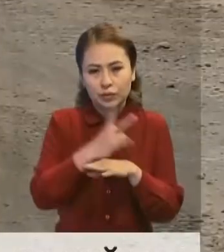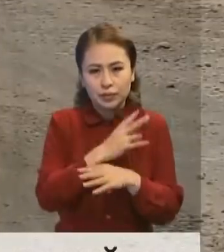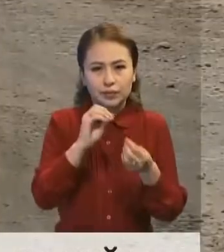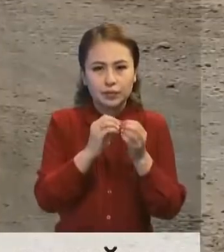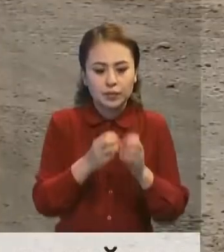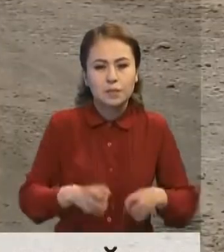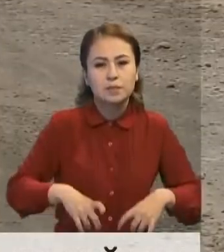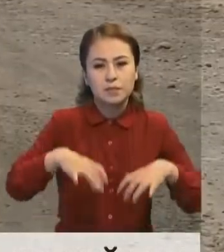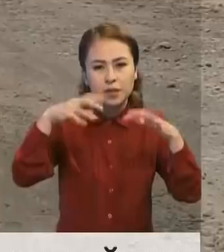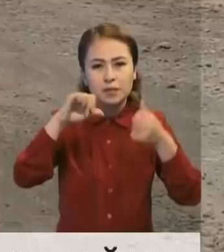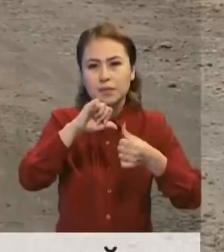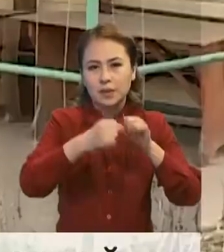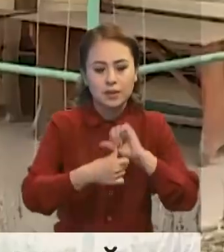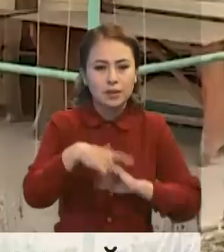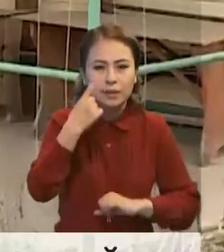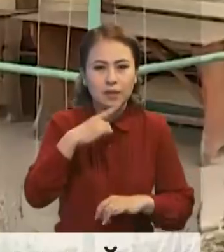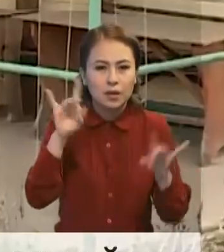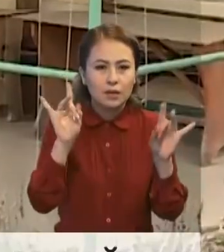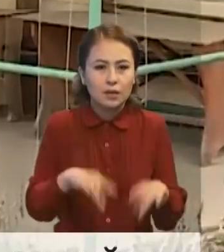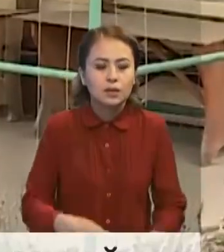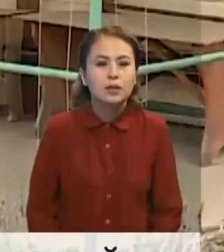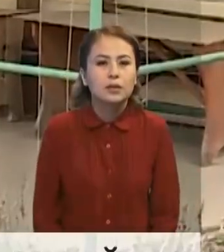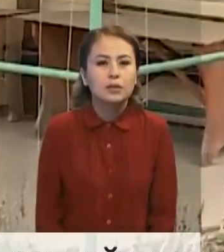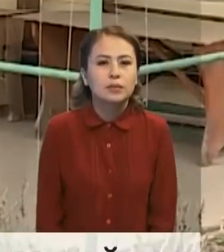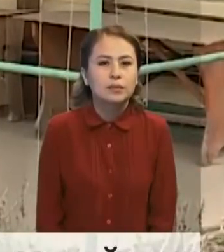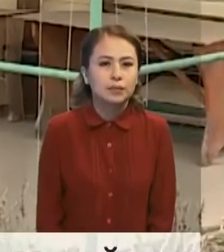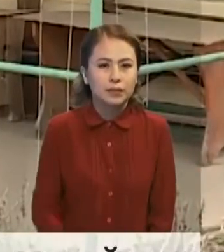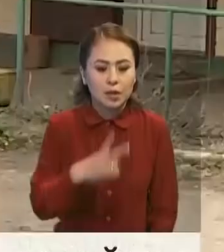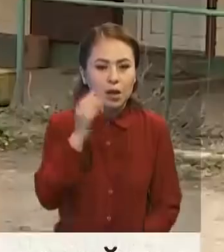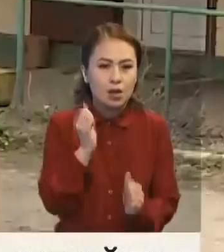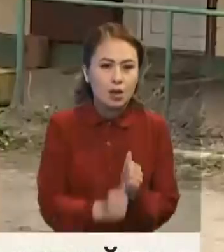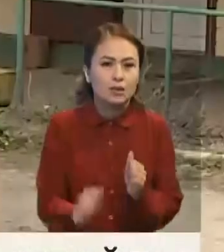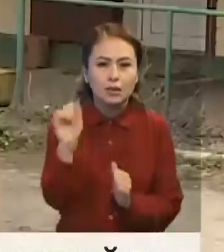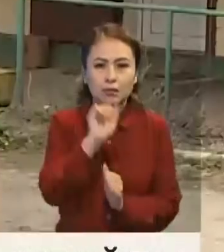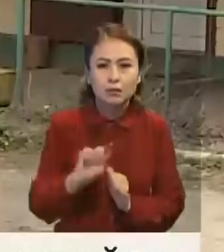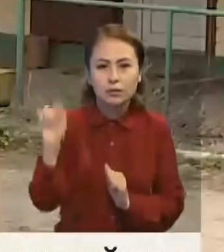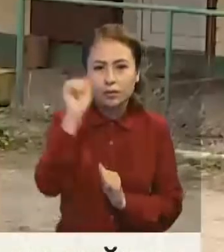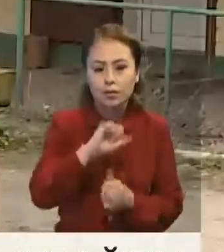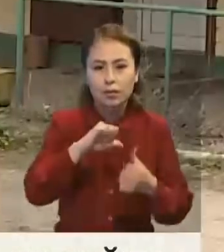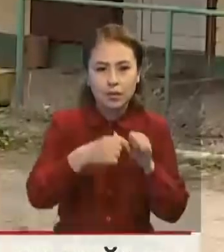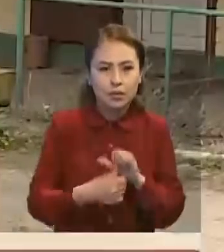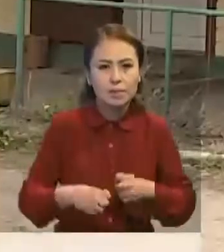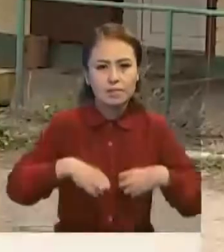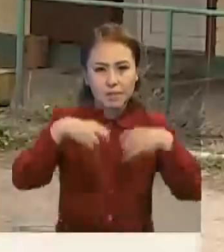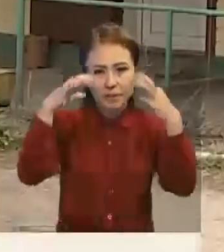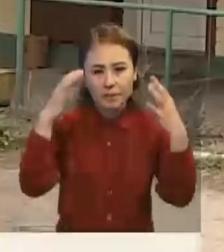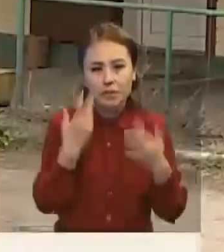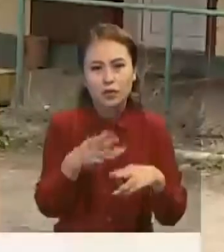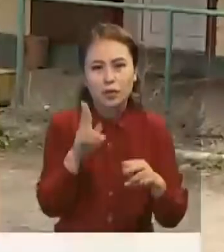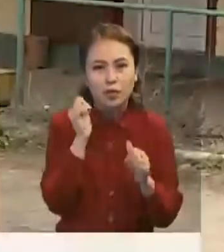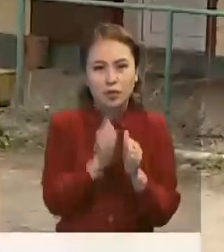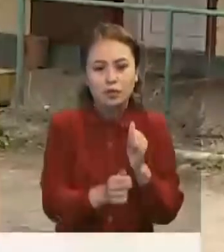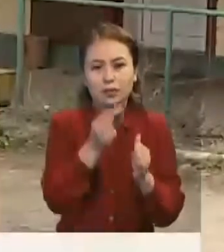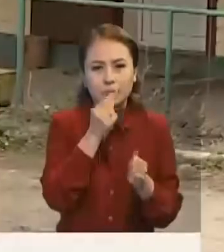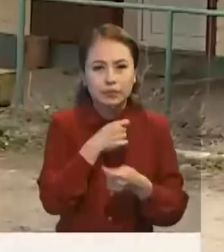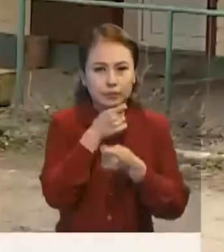шаңы да басылмайды дейді дәмхана иелері. Кафемде сұқыны кетіп қалды шын айтсақ. Күндіз стенасын жуамыз, стенан шаң басады. Не уже тіпті